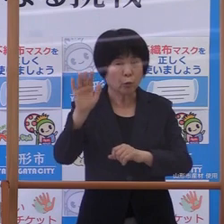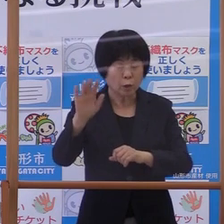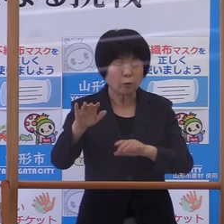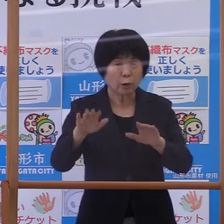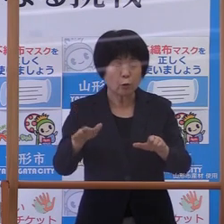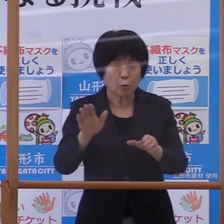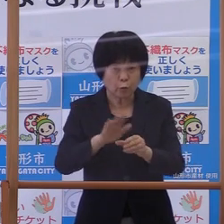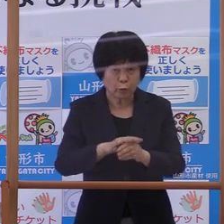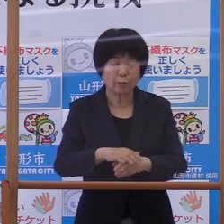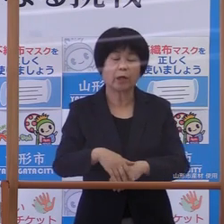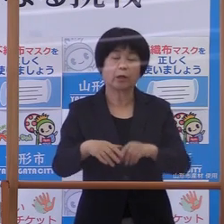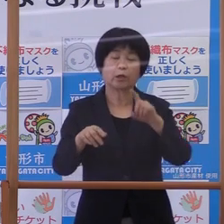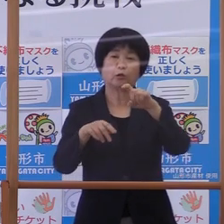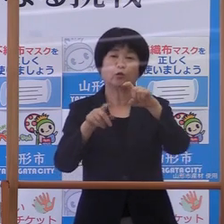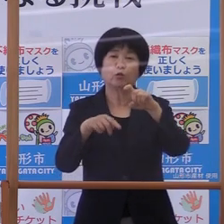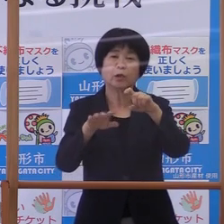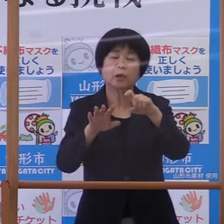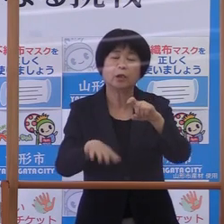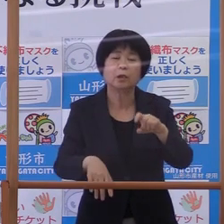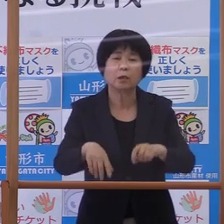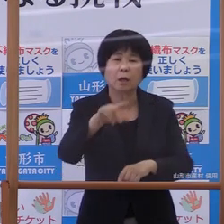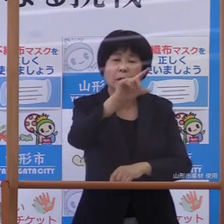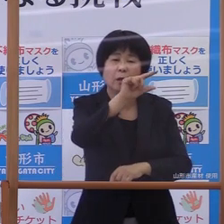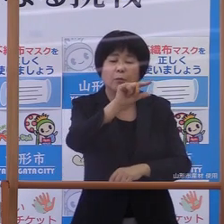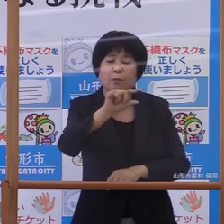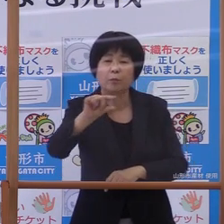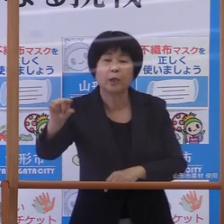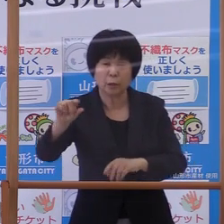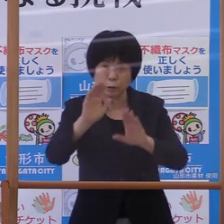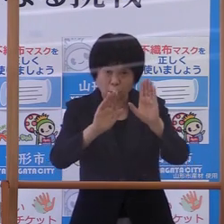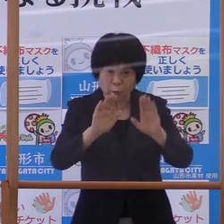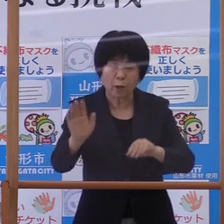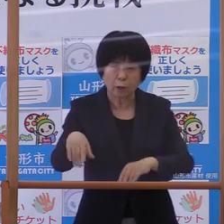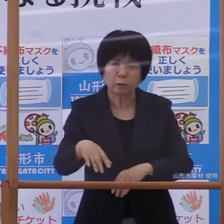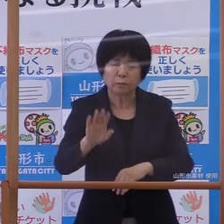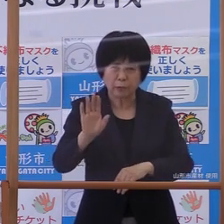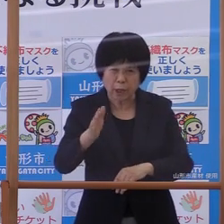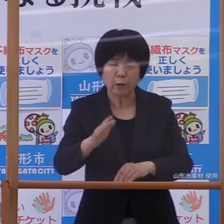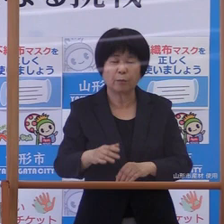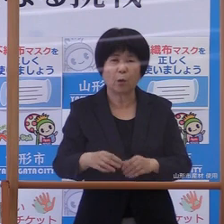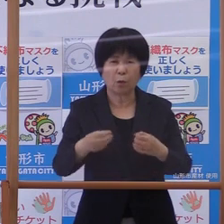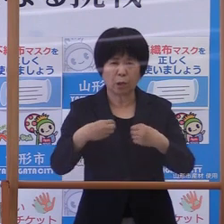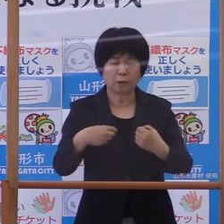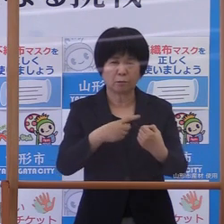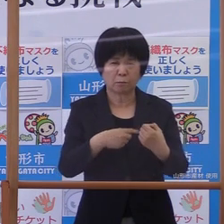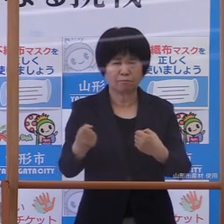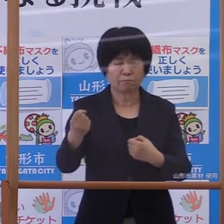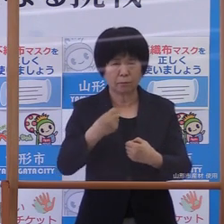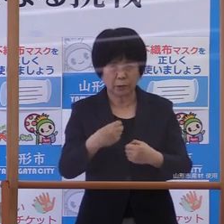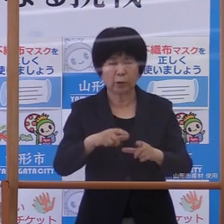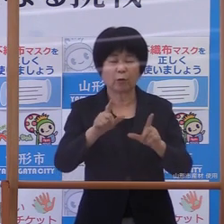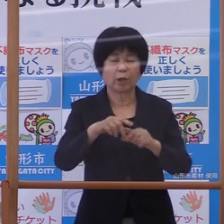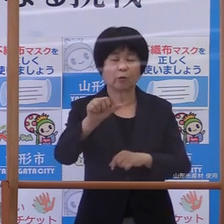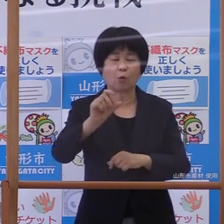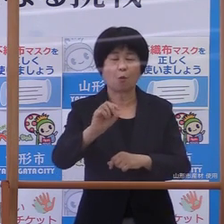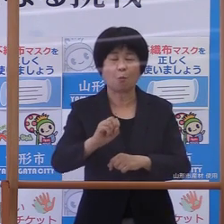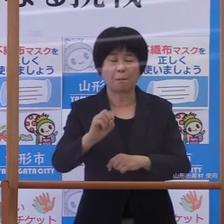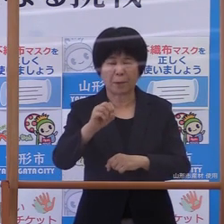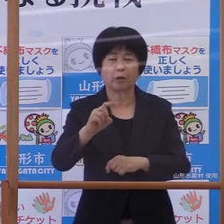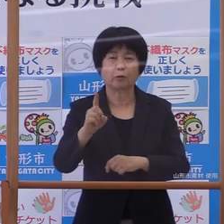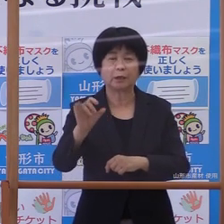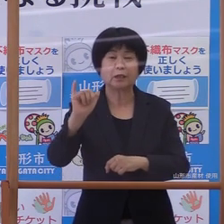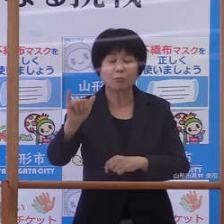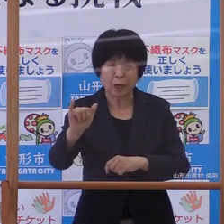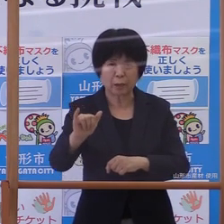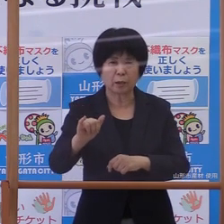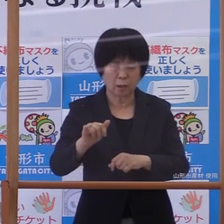も含め1桁台で推移しているところであります。しかしながら感染力の強い N501Y 変異株に